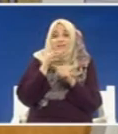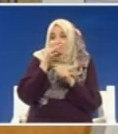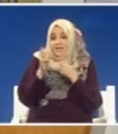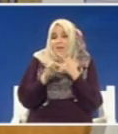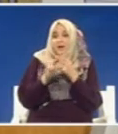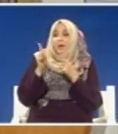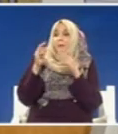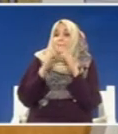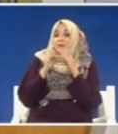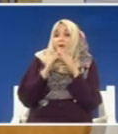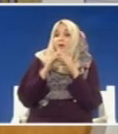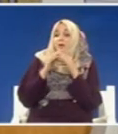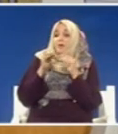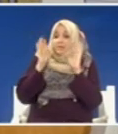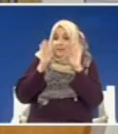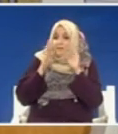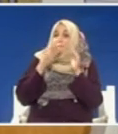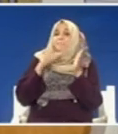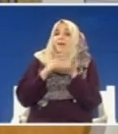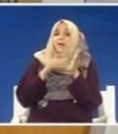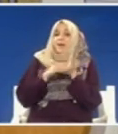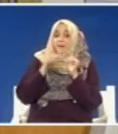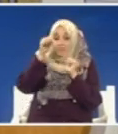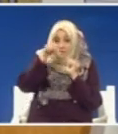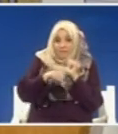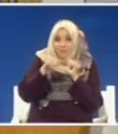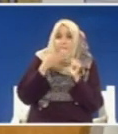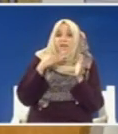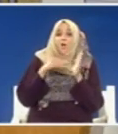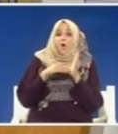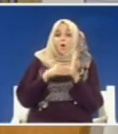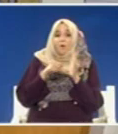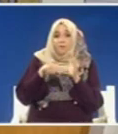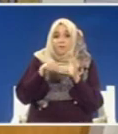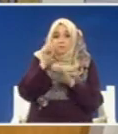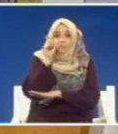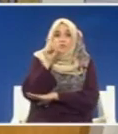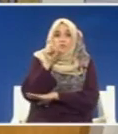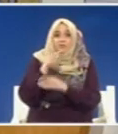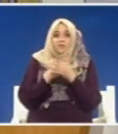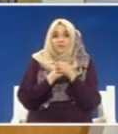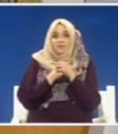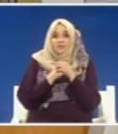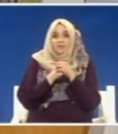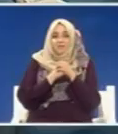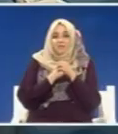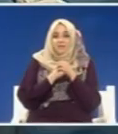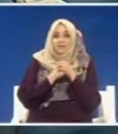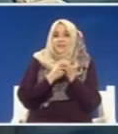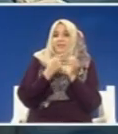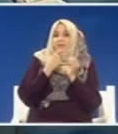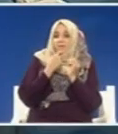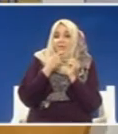صلاتك في بيتك أفضل من صلاتك في مسجدي هذا. اللهم صل وسلم. يعني هذا